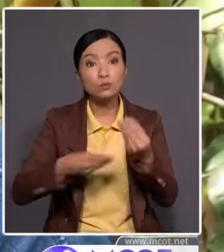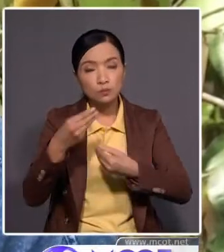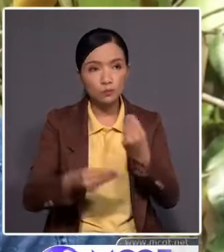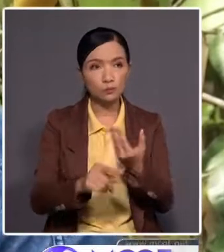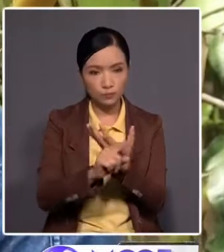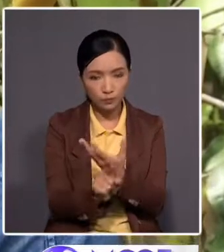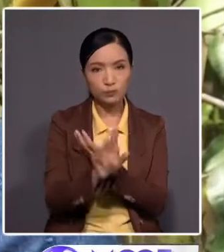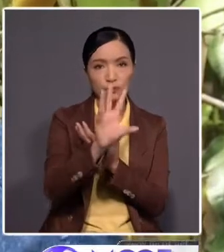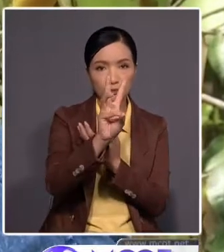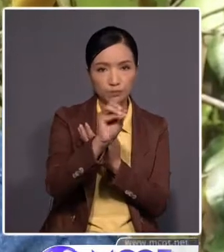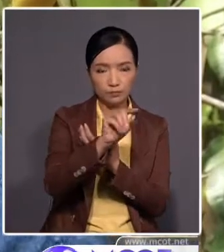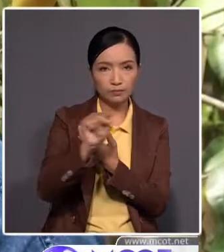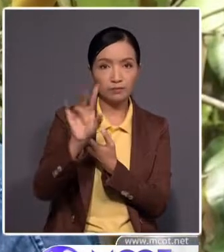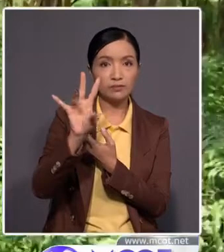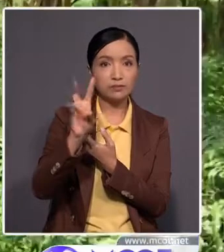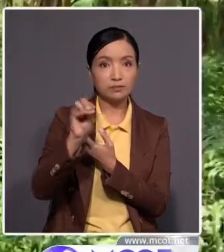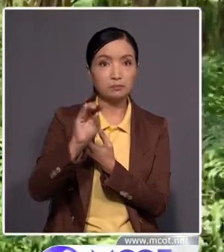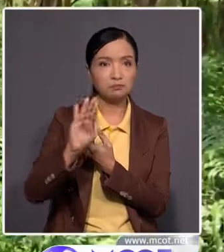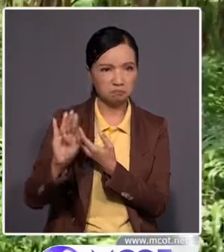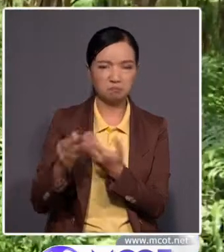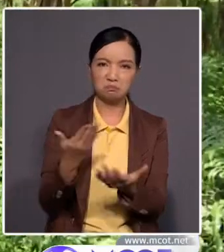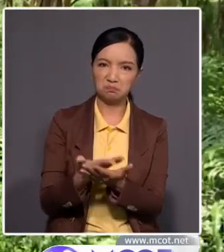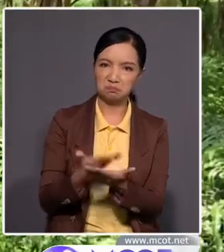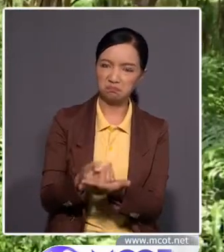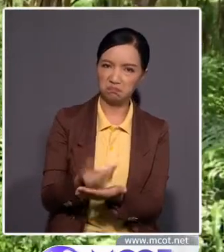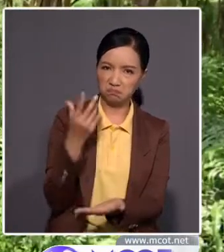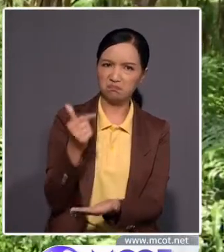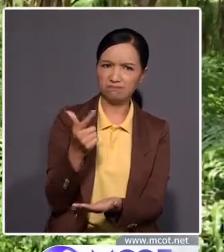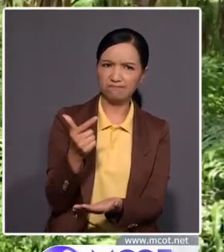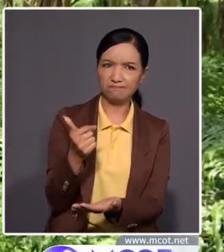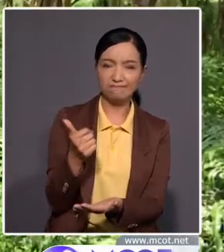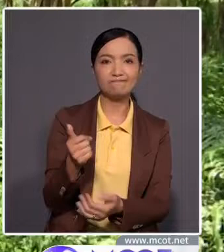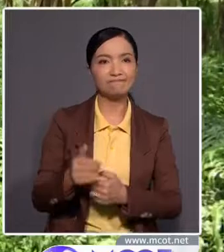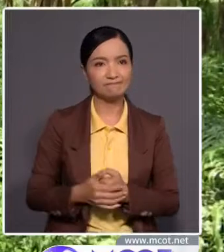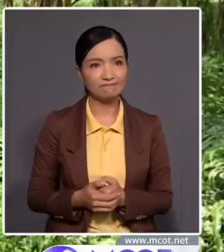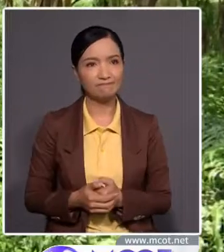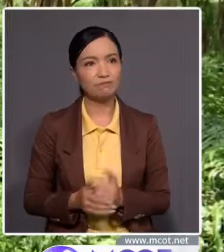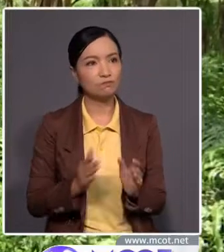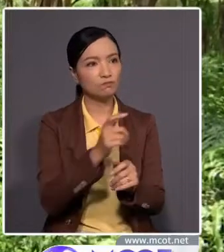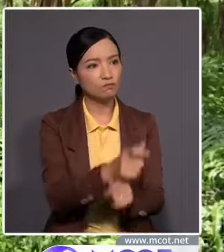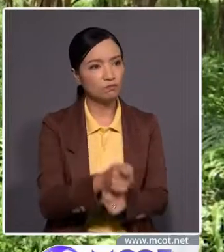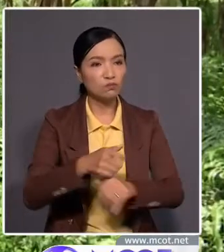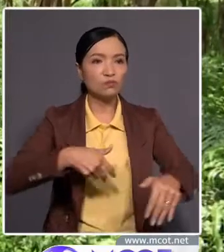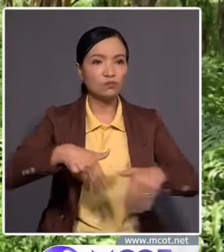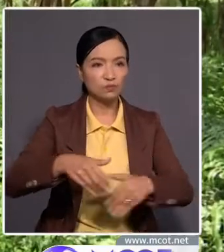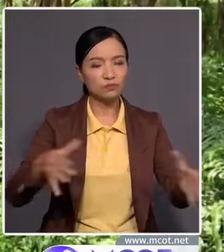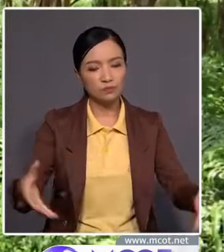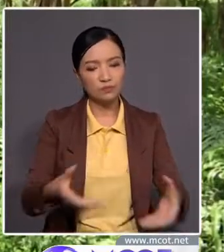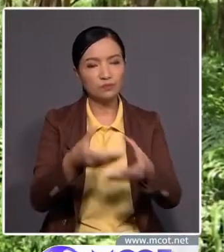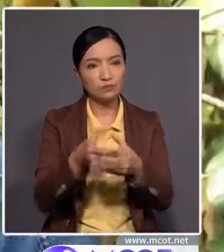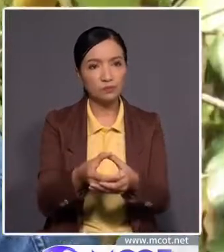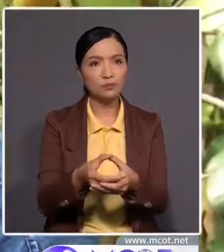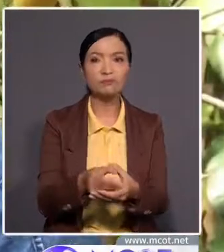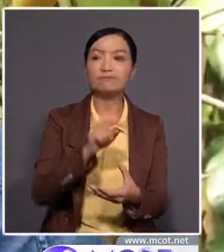าณ 60-70 บาทต่อกิโลกรัมฮะ ราคาดีไหม ได้ครับถือว่าเป็นราคาที่เกษตรกรหรือชาวบ้านที่นี่นะครับและรวมผ